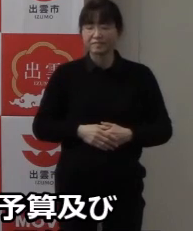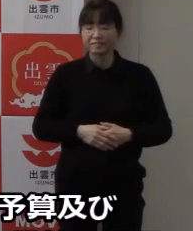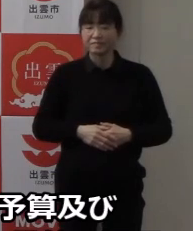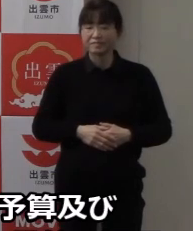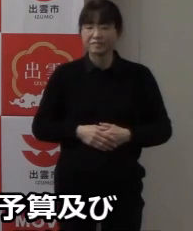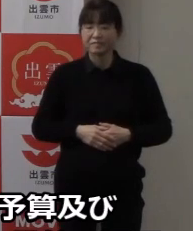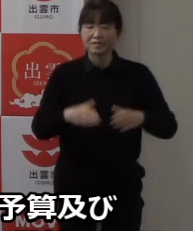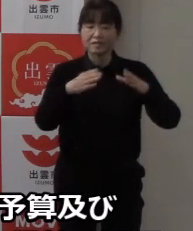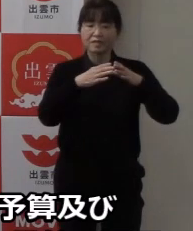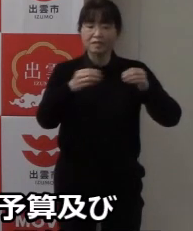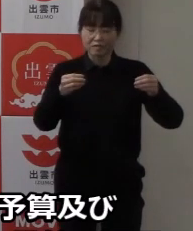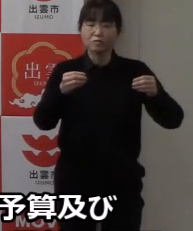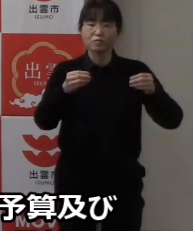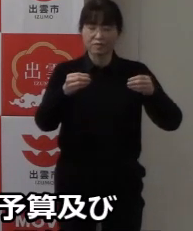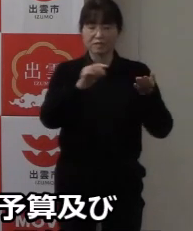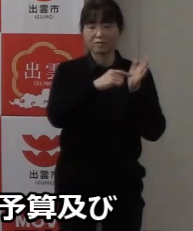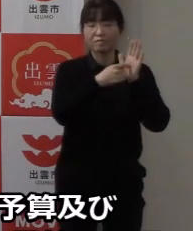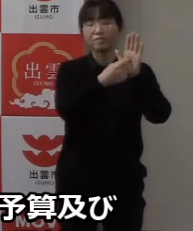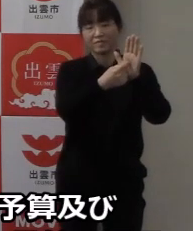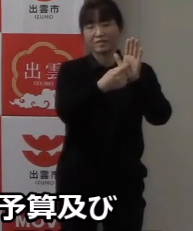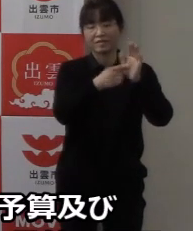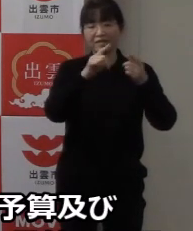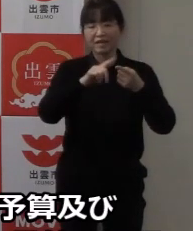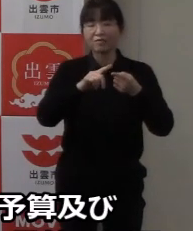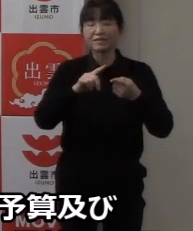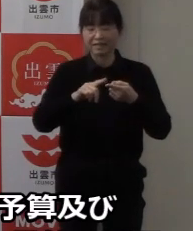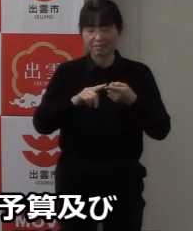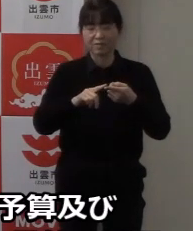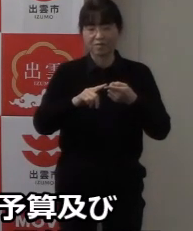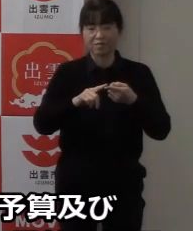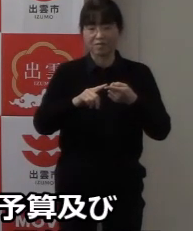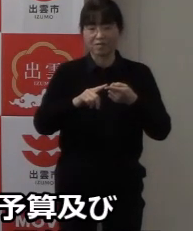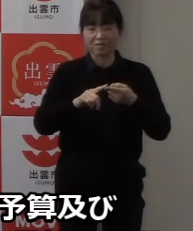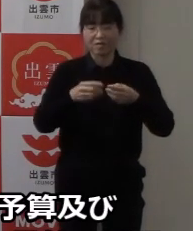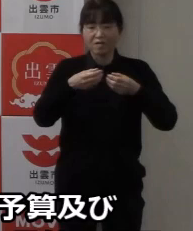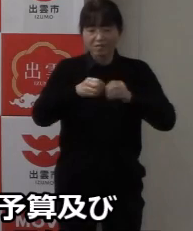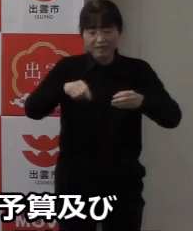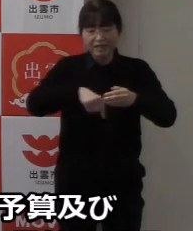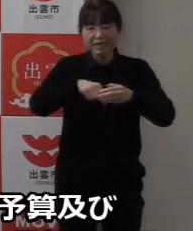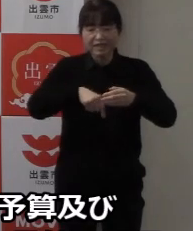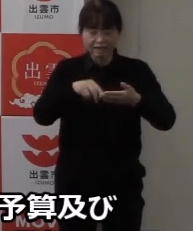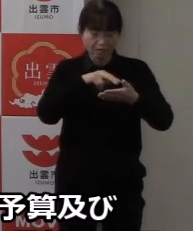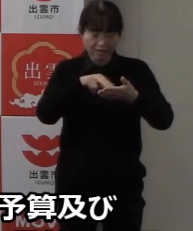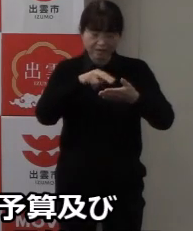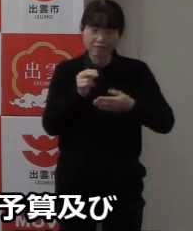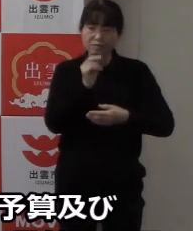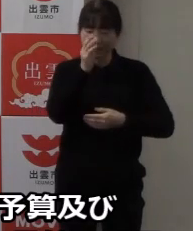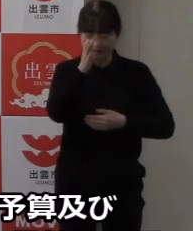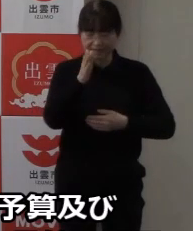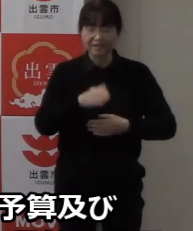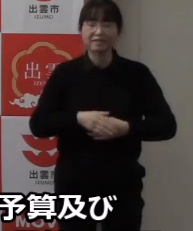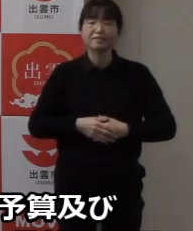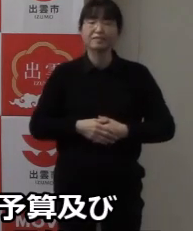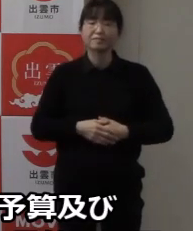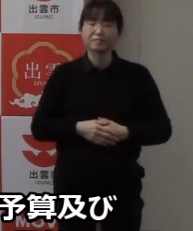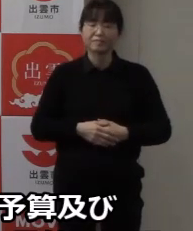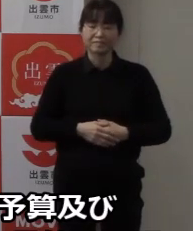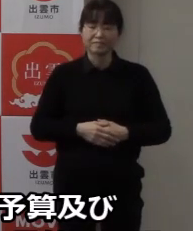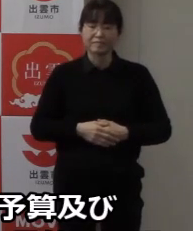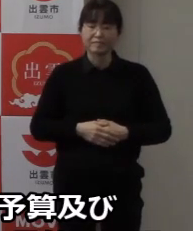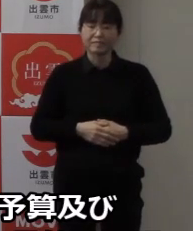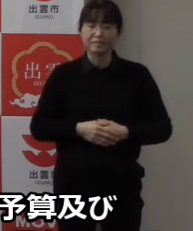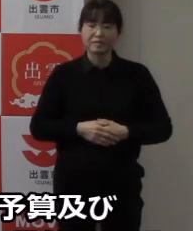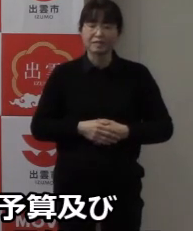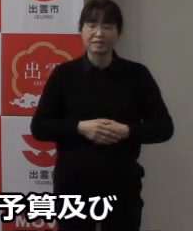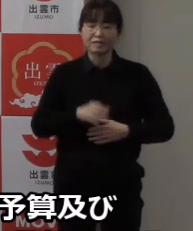あとですね、国の内需によるものが先ほど申し上げた通りでございます。具体的な箇所はまたご覧いただければと思います。あと